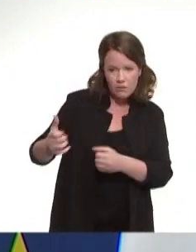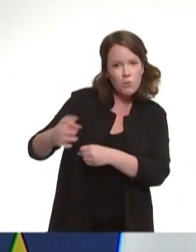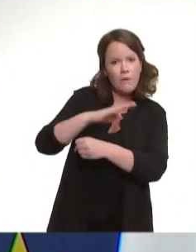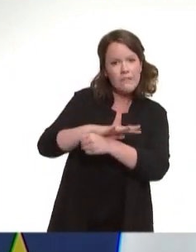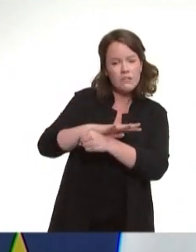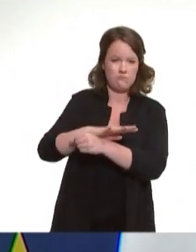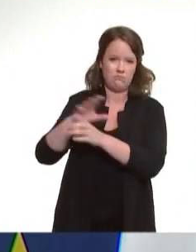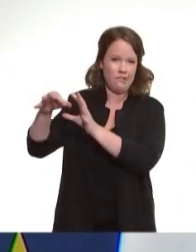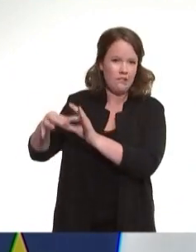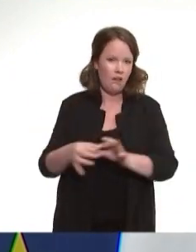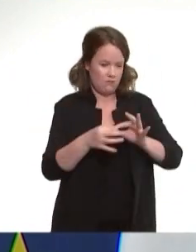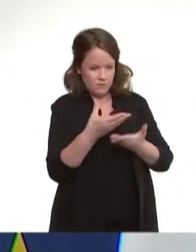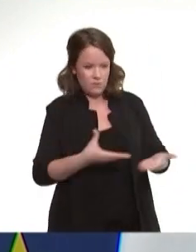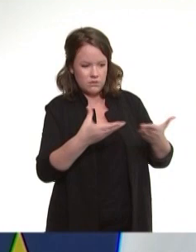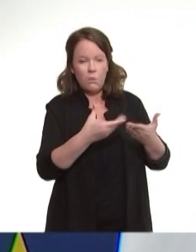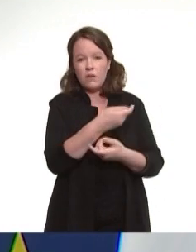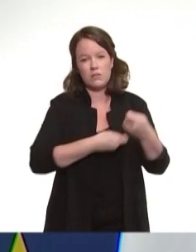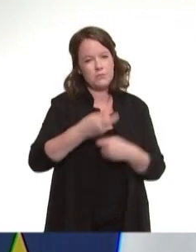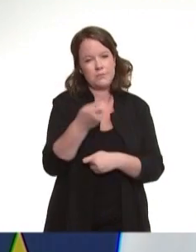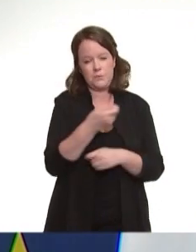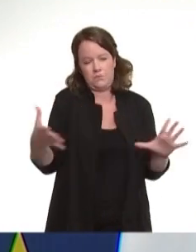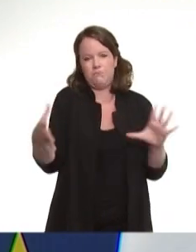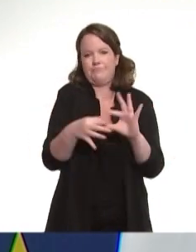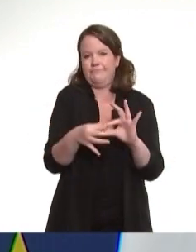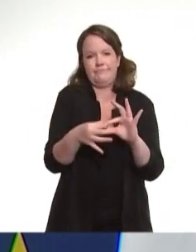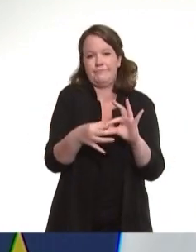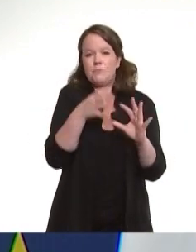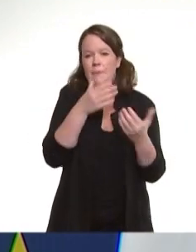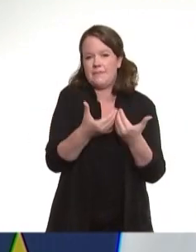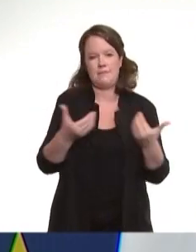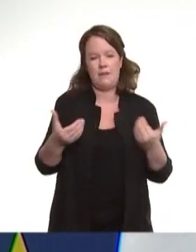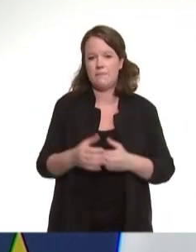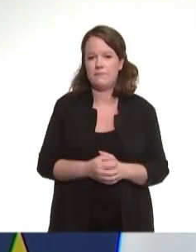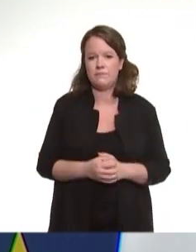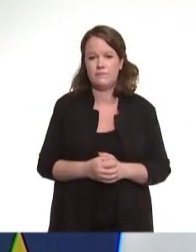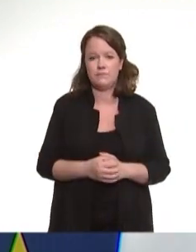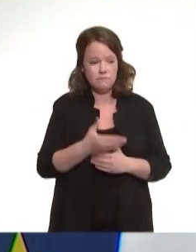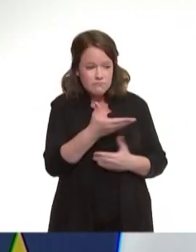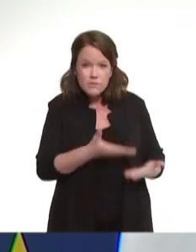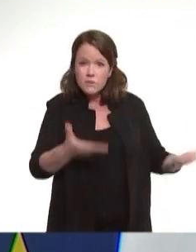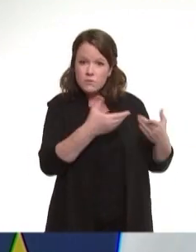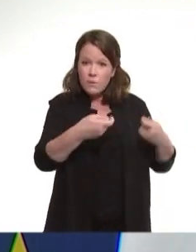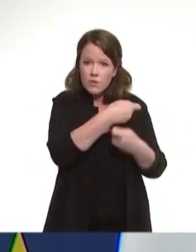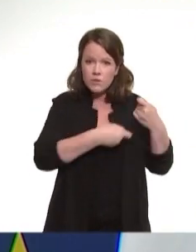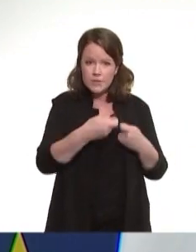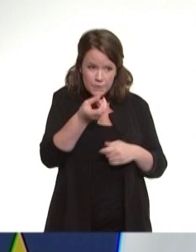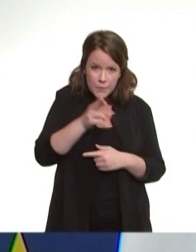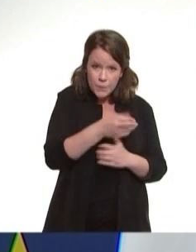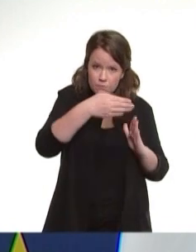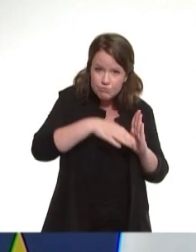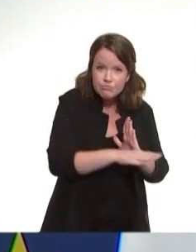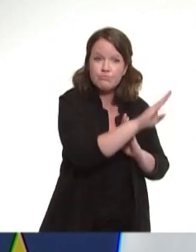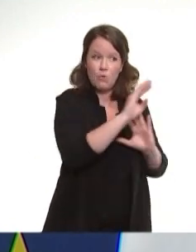finalement les deux faces d'une même médaille il ne saurait y avoir de reprise économique sans confiance et de confiance sans